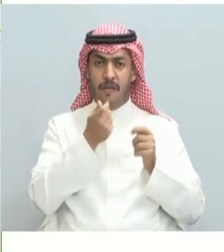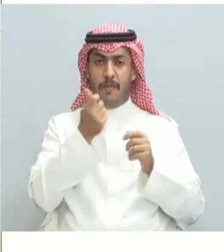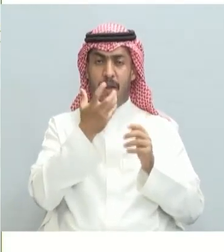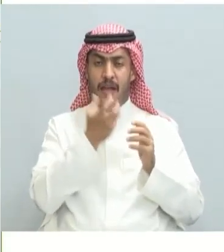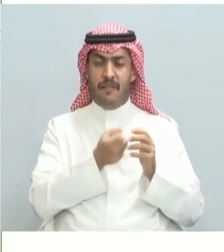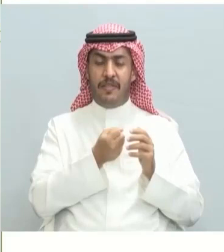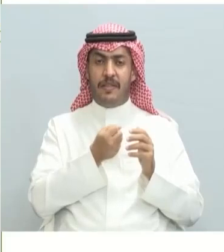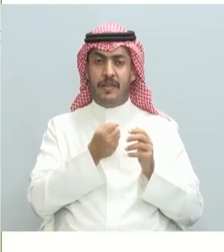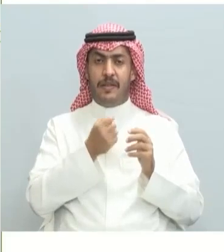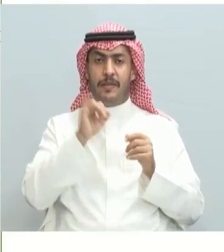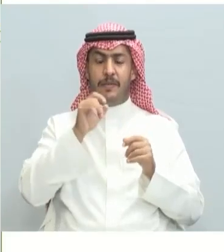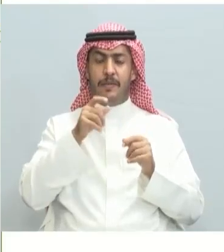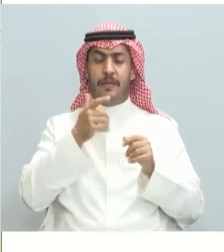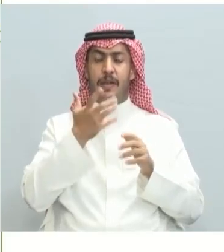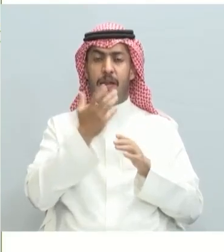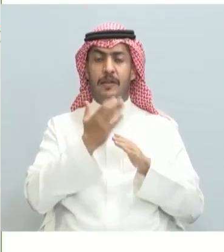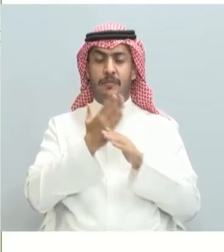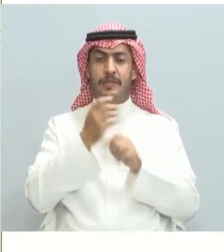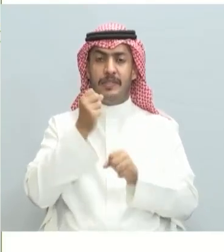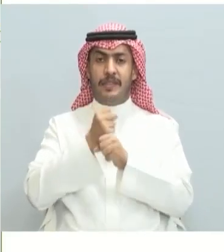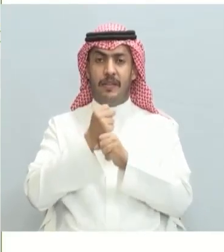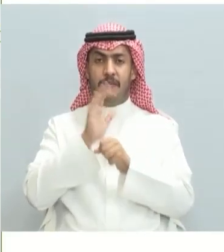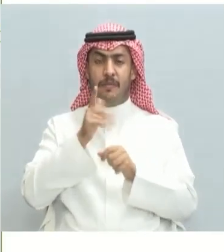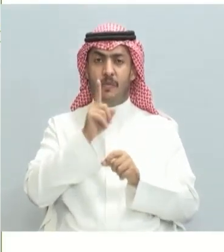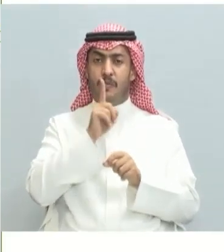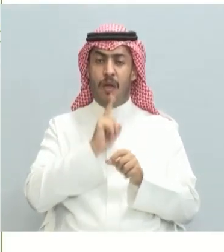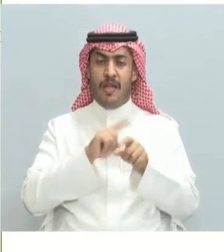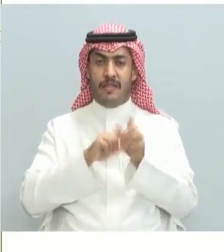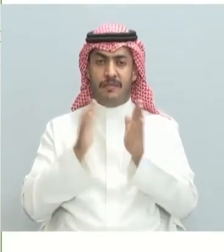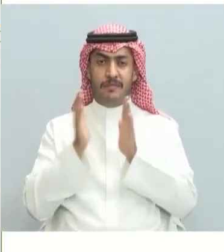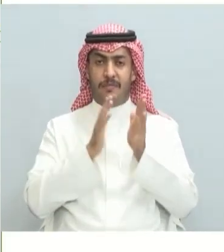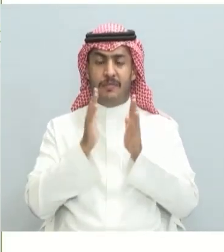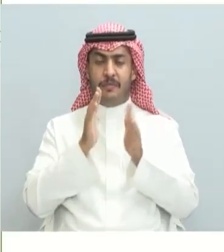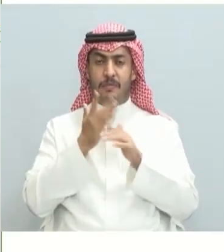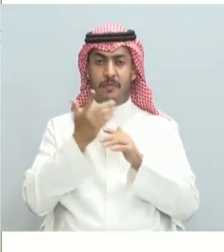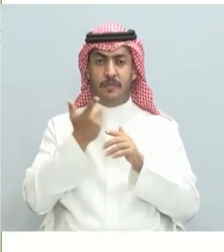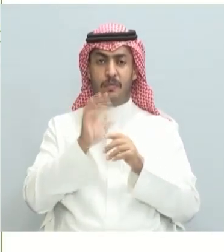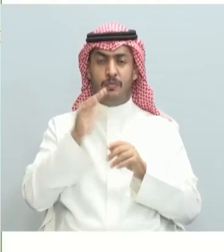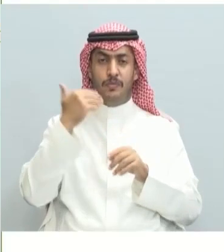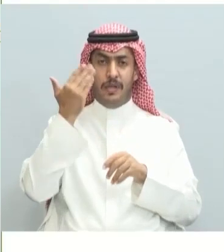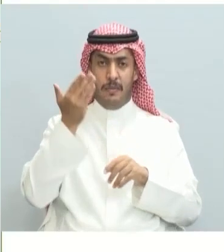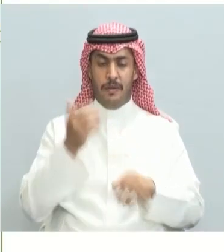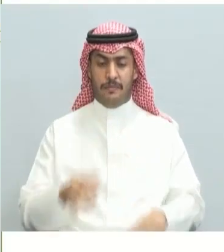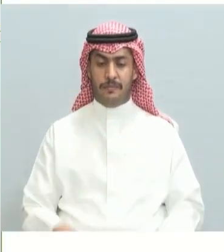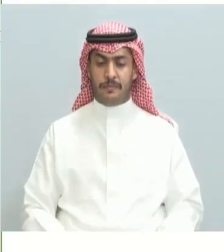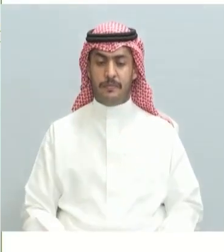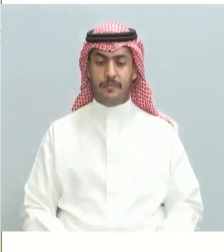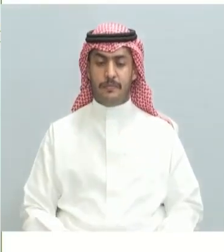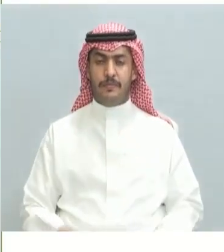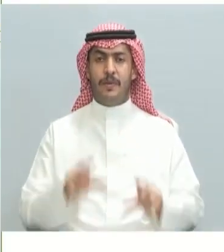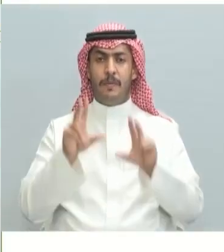ويسمى مخزن القيمه لكي استخدمه في فتره زمنيه قد تكون في المستقبل